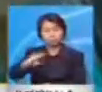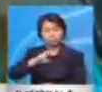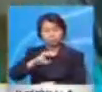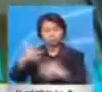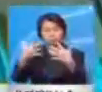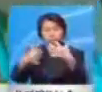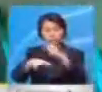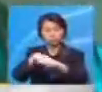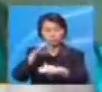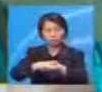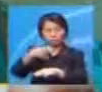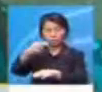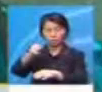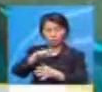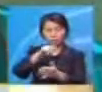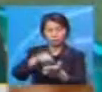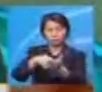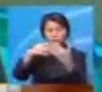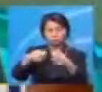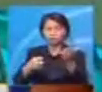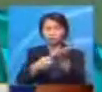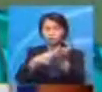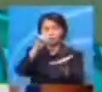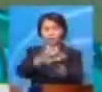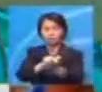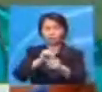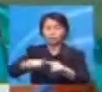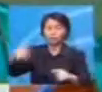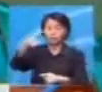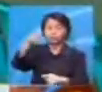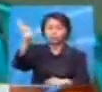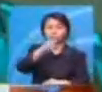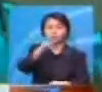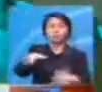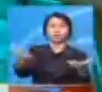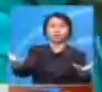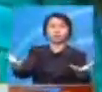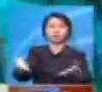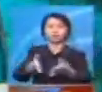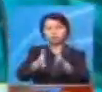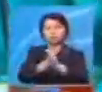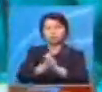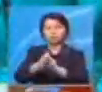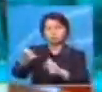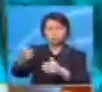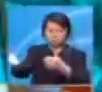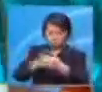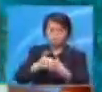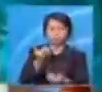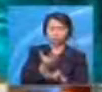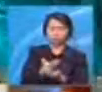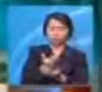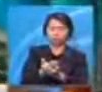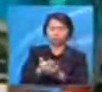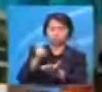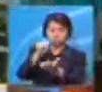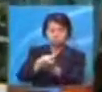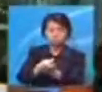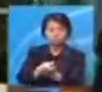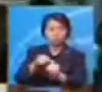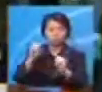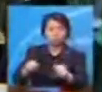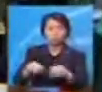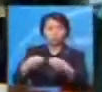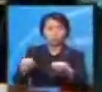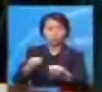campur tangan dalam hal ini tiket dah Tempah tapi flight cancel rugilah macam ni minta rayani air refund kembali duit tiket yang ditempah call nombor yang